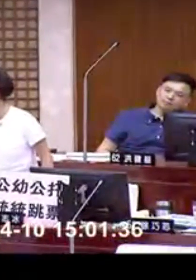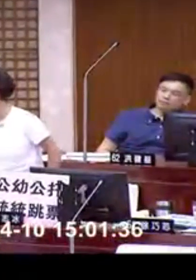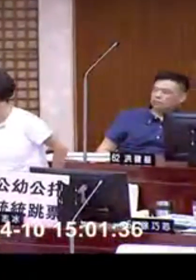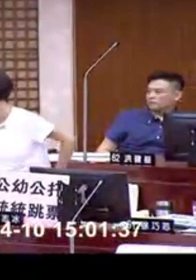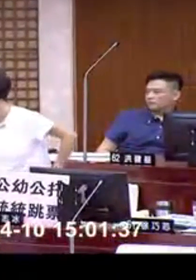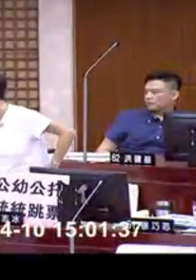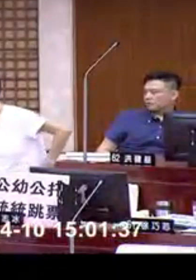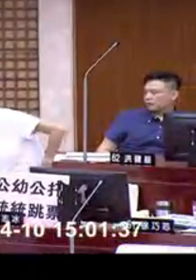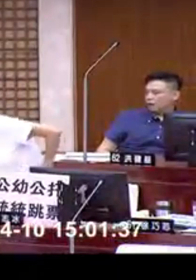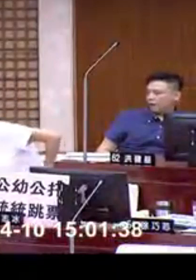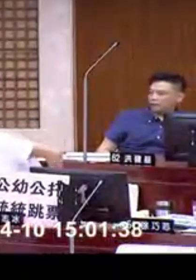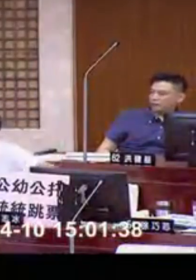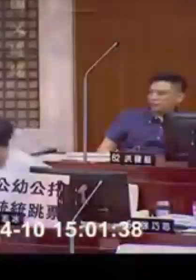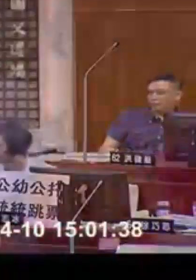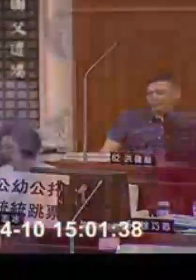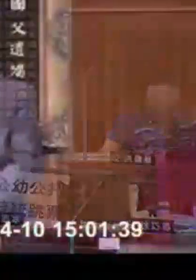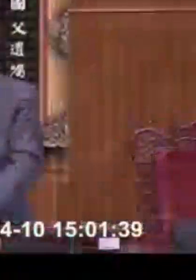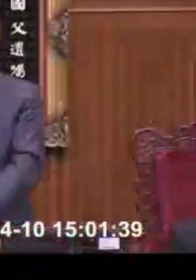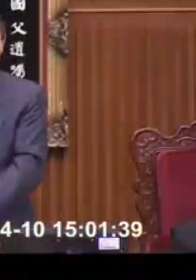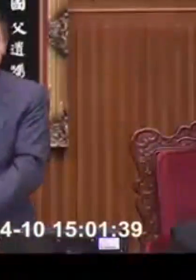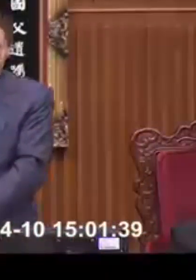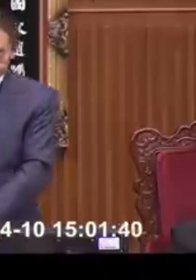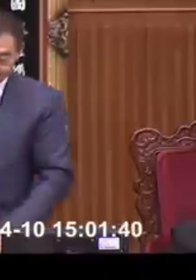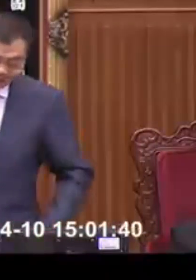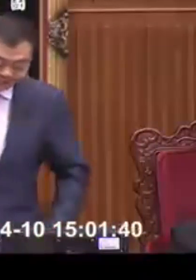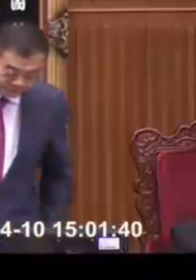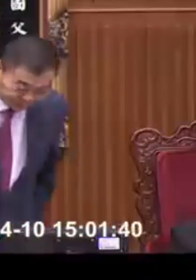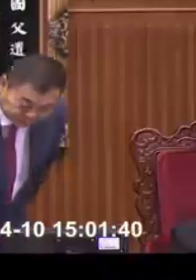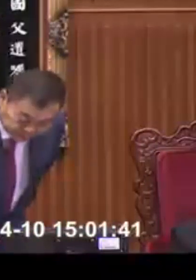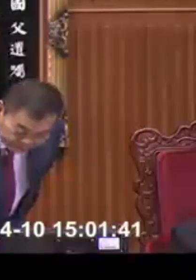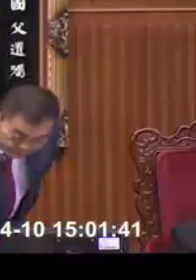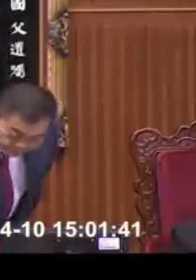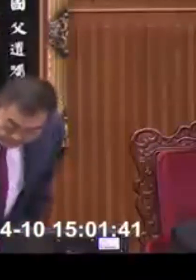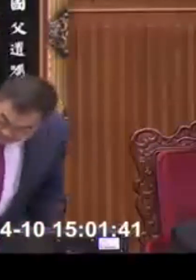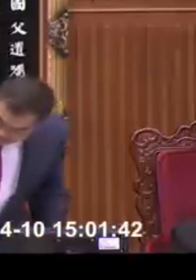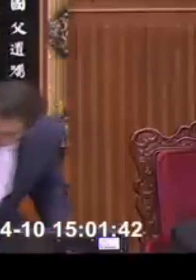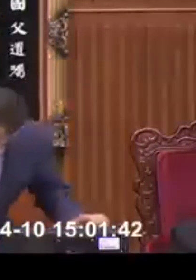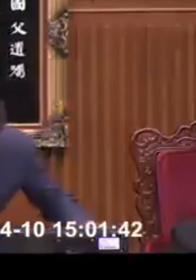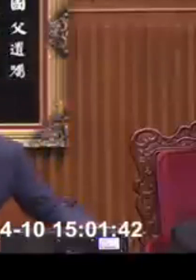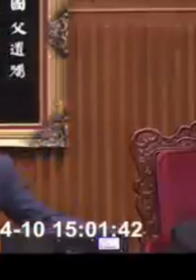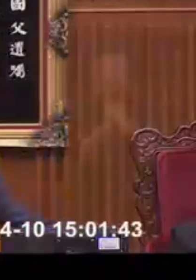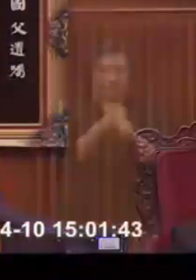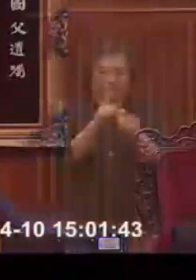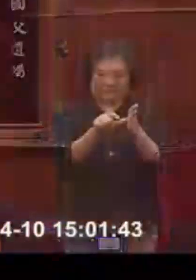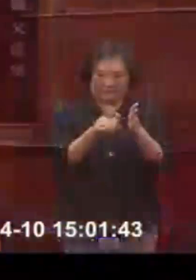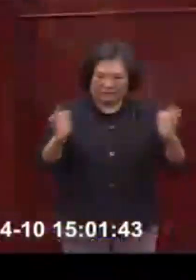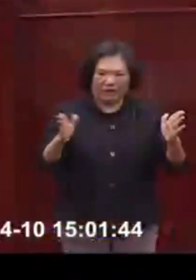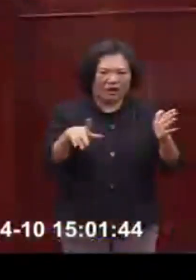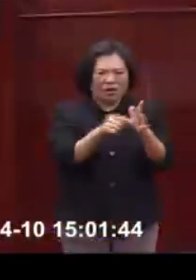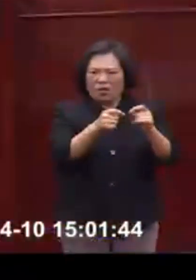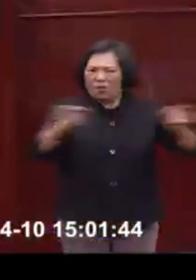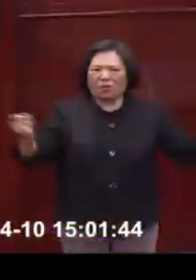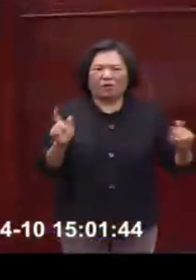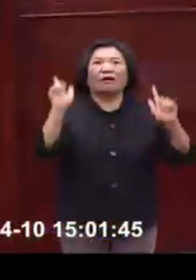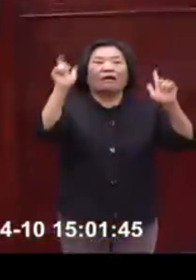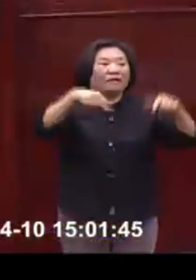己讲。 还是 我认为你是市长嘛， 还是市长啦？因为我们还是很认真在。其实我跟你讲，我上班的工作时间还是非常长，这个不用